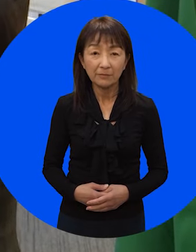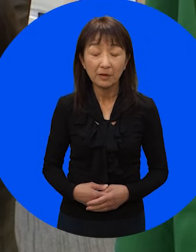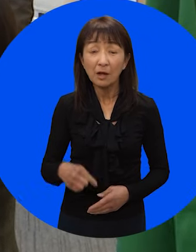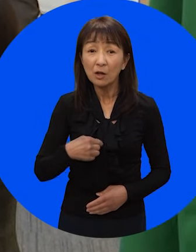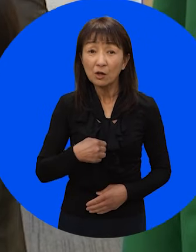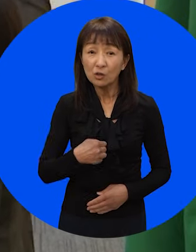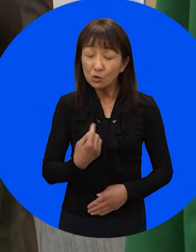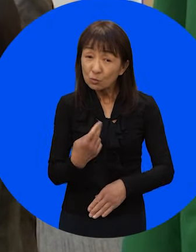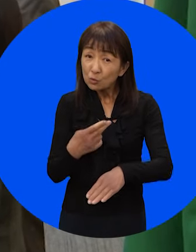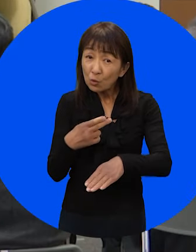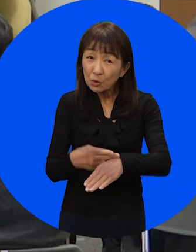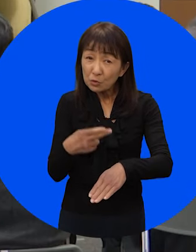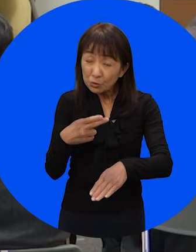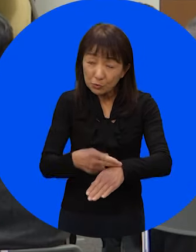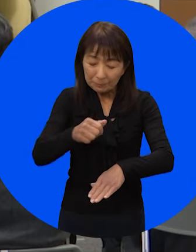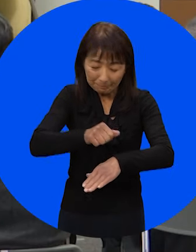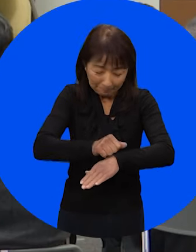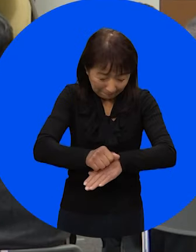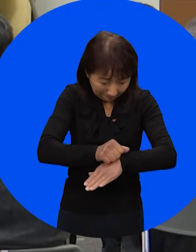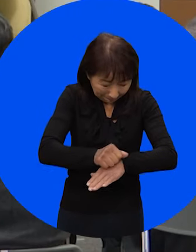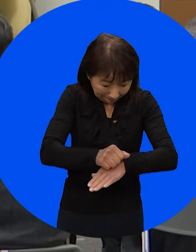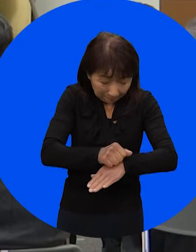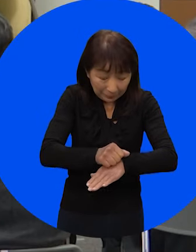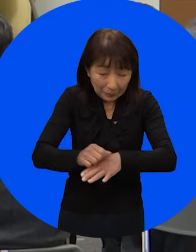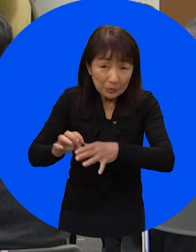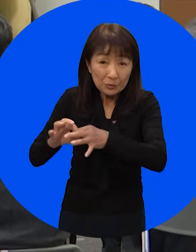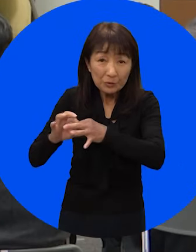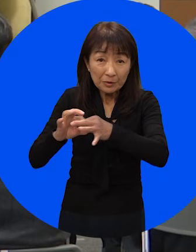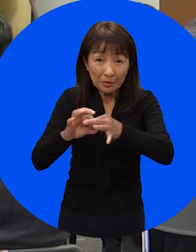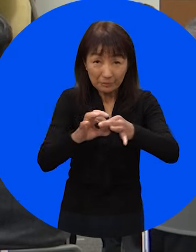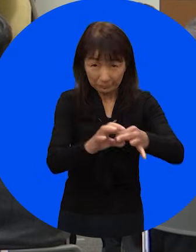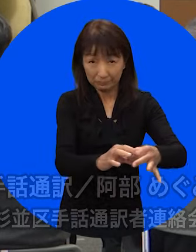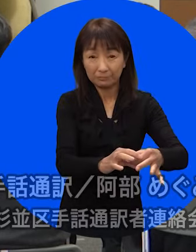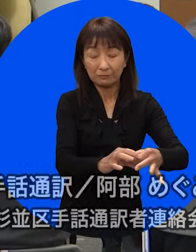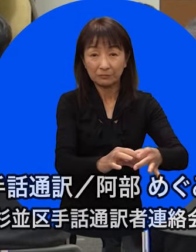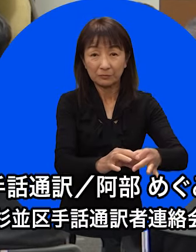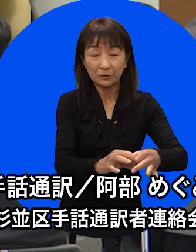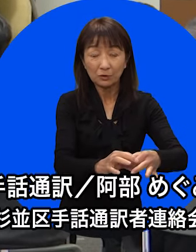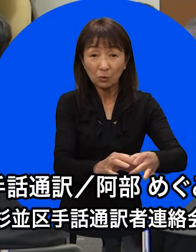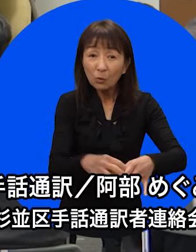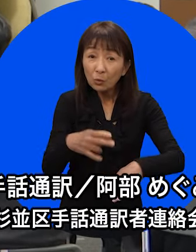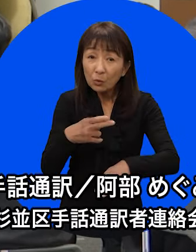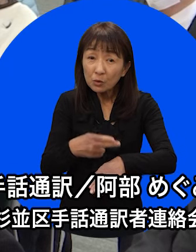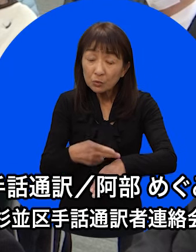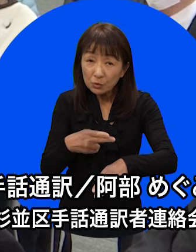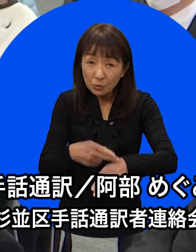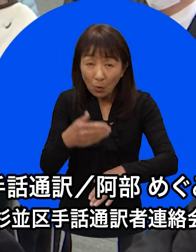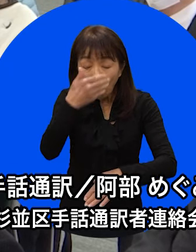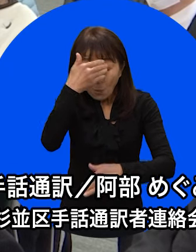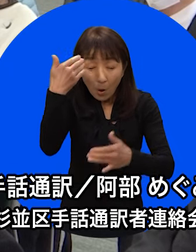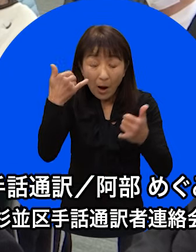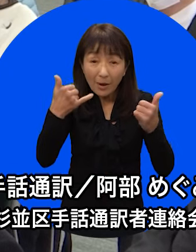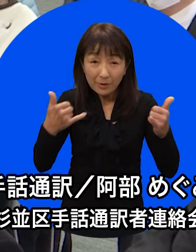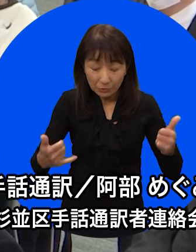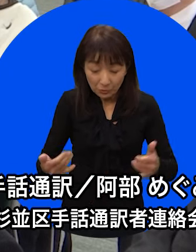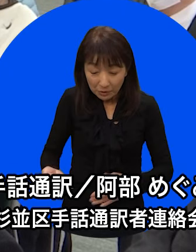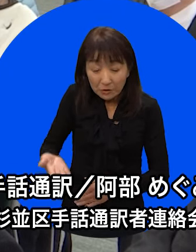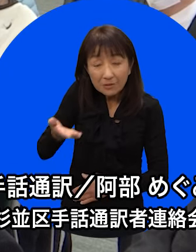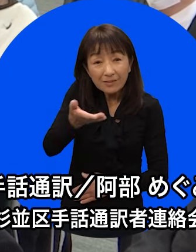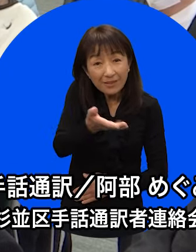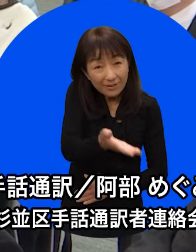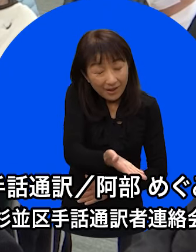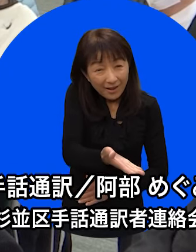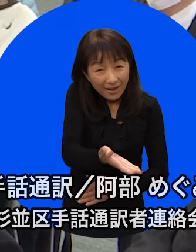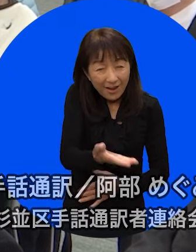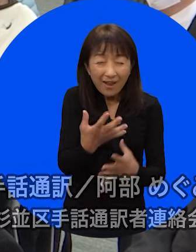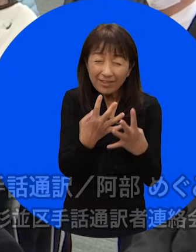一つの道を追求し磨き続けてきた熟練の技、その技を次の世代に、そしてより多くの